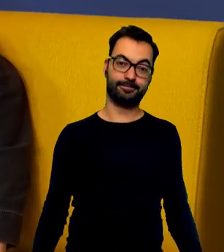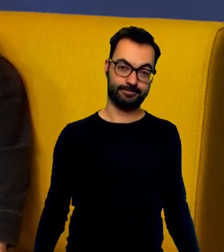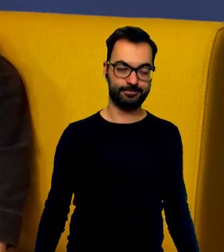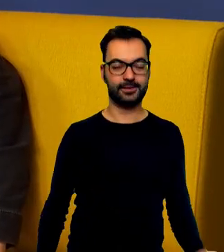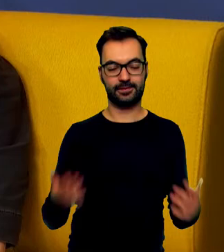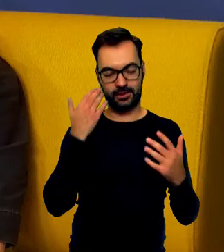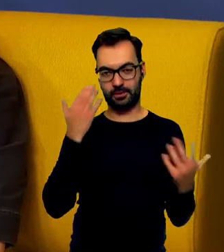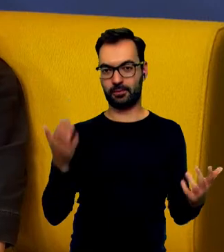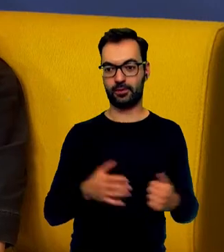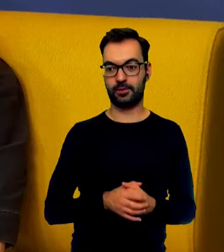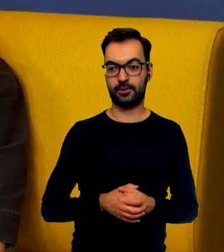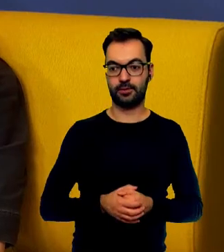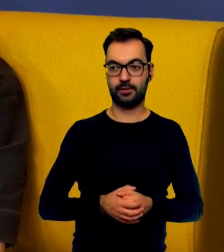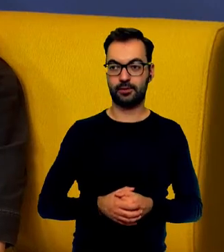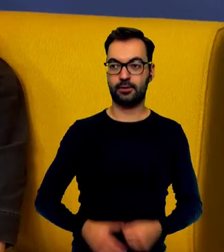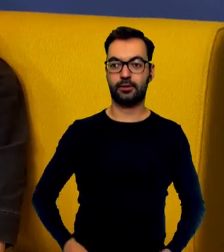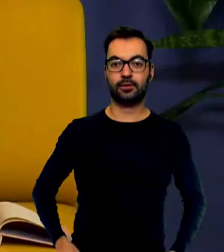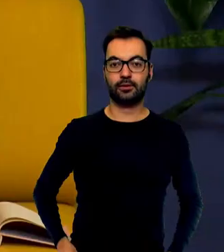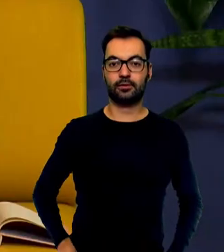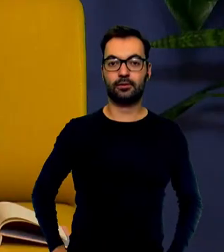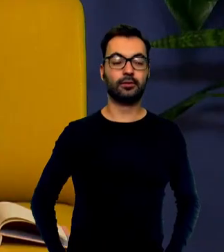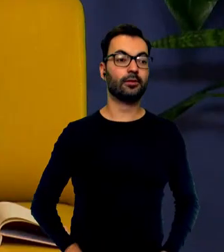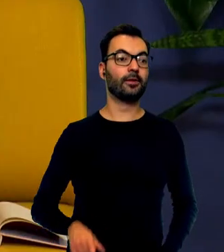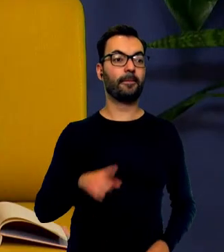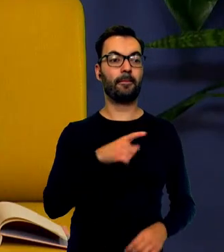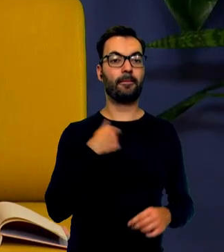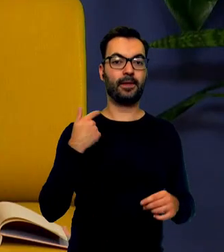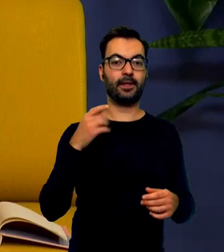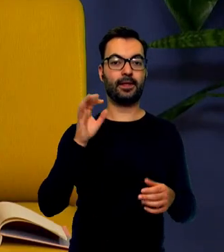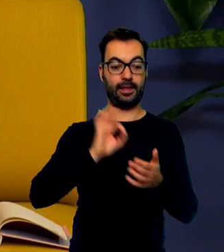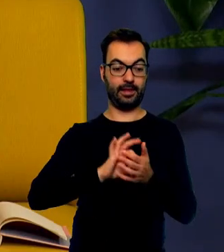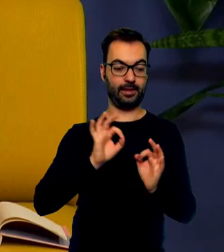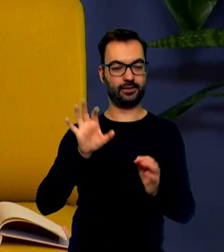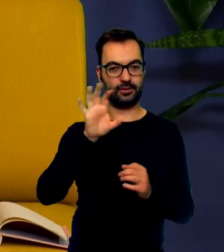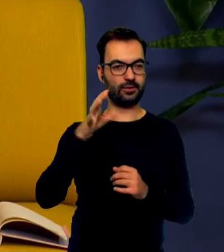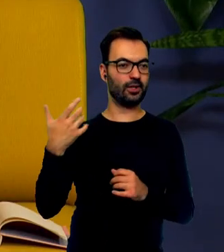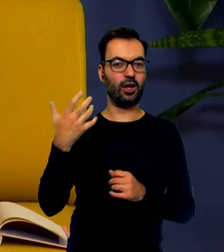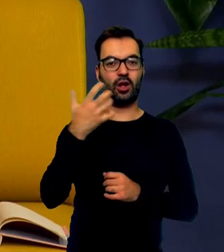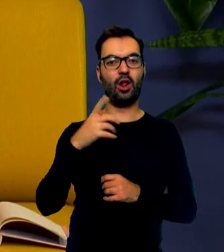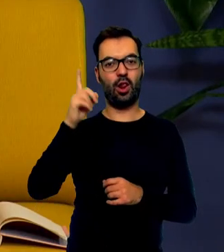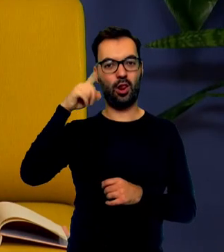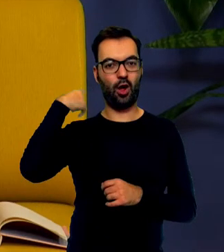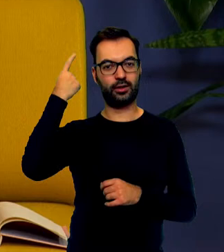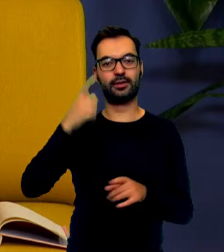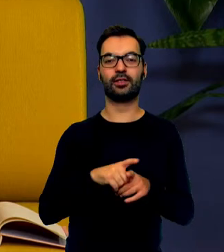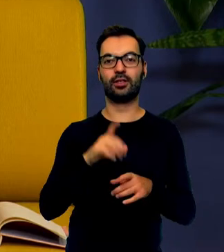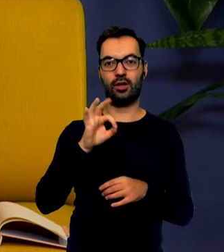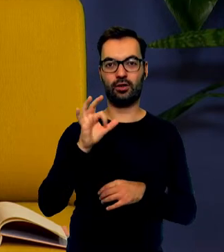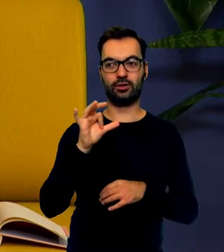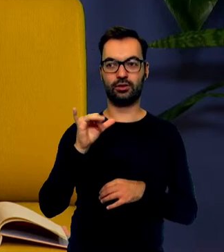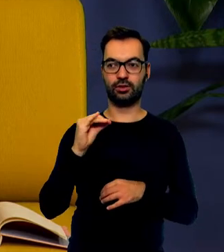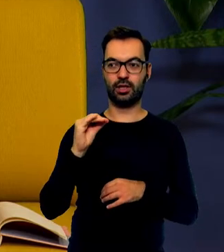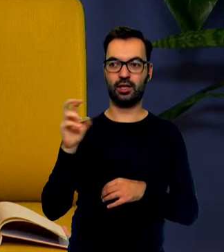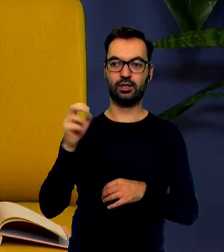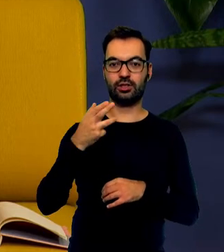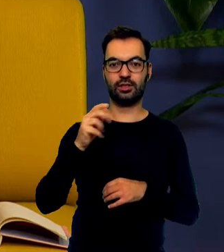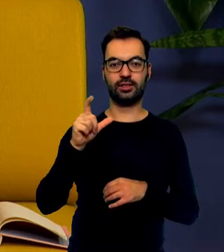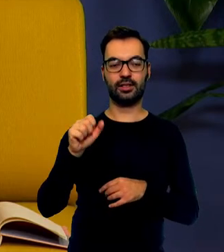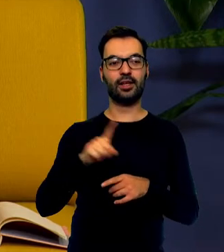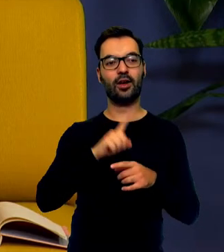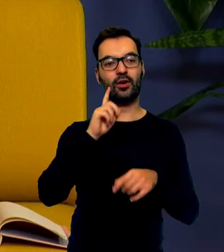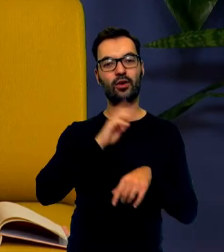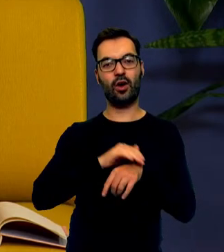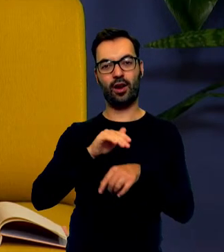to wiemy. Muszę ci powiedzieć, Tomek, że jesteśmy między innymi w Londynie u pana Piotra. Osiecznicy też nas pozdrawia. Są koledzy